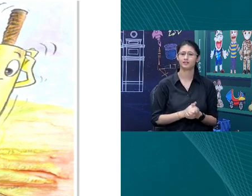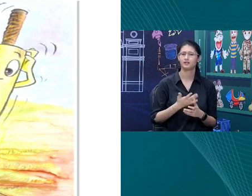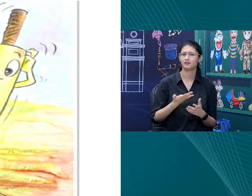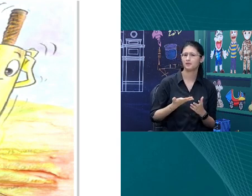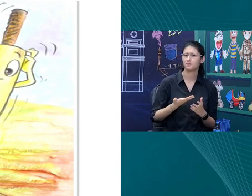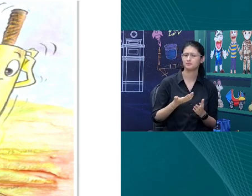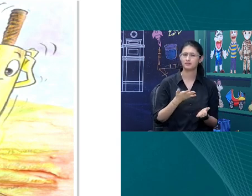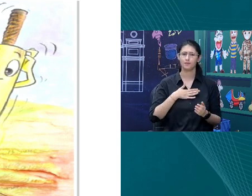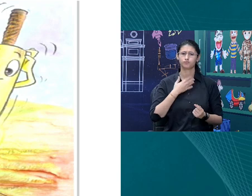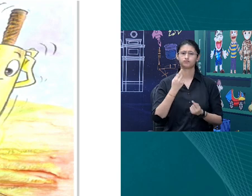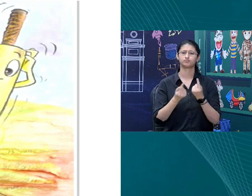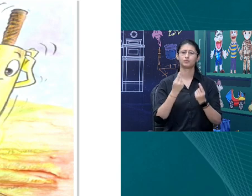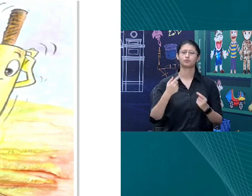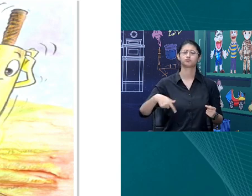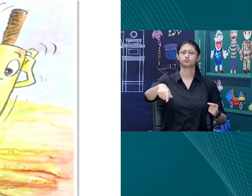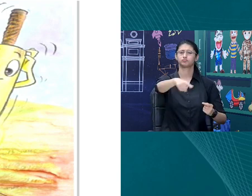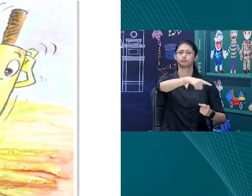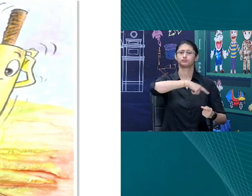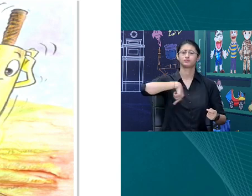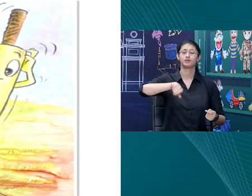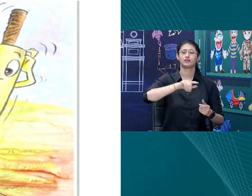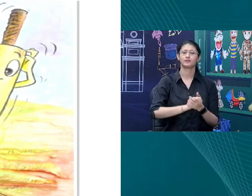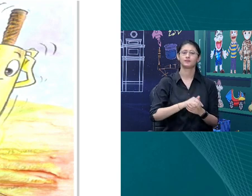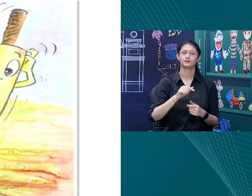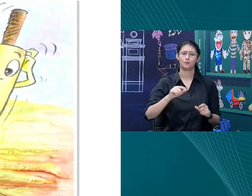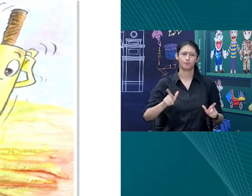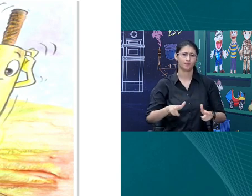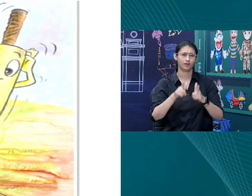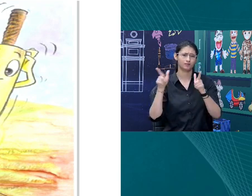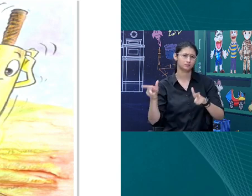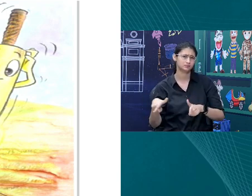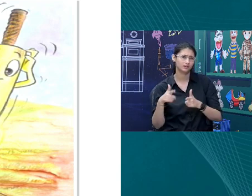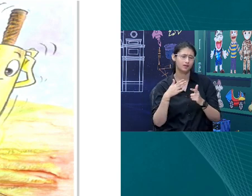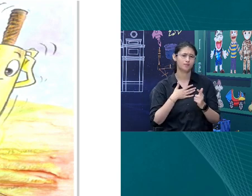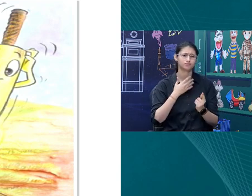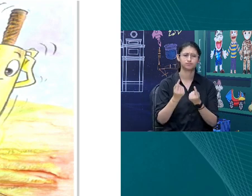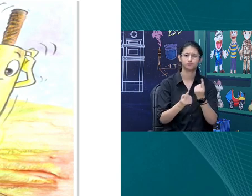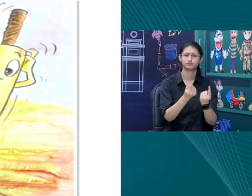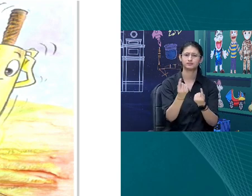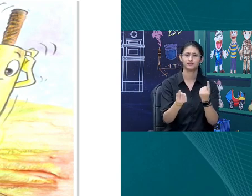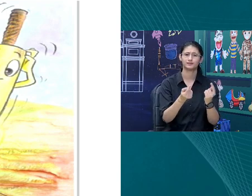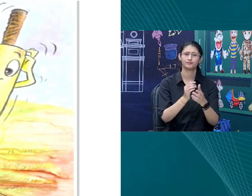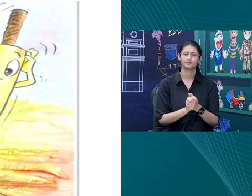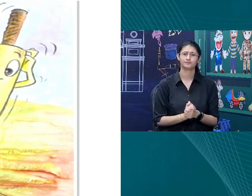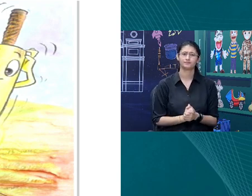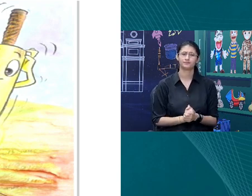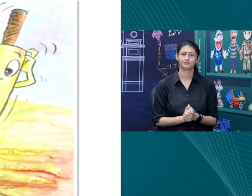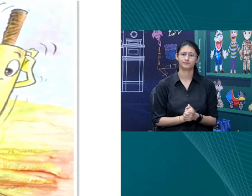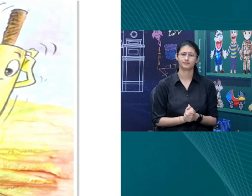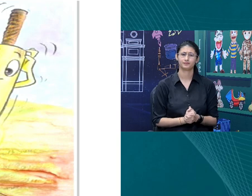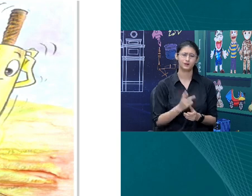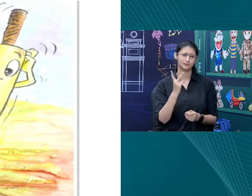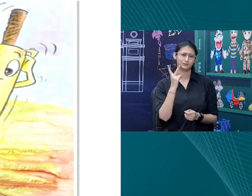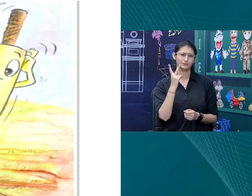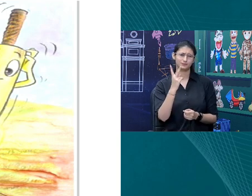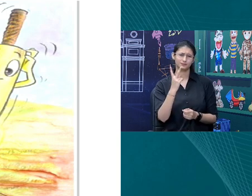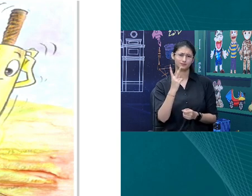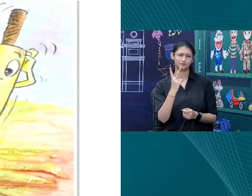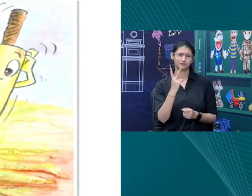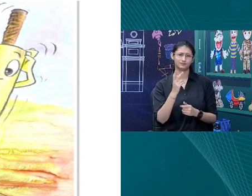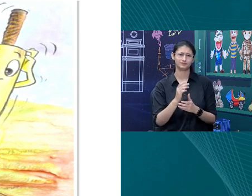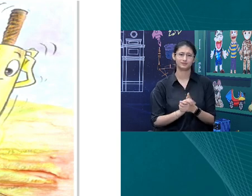जहां पर पेड़ है घास फस लगे हुई है और दो चीज ऐसी दिखाई दे रही हैं जो